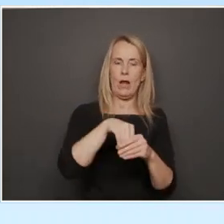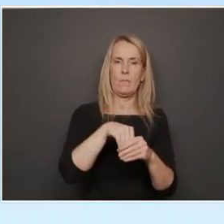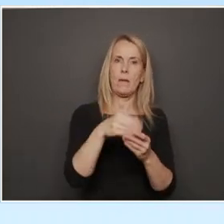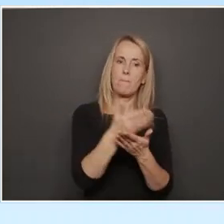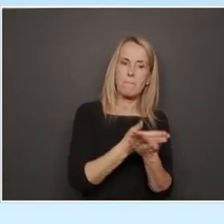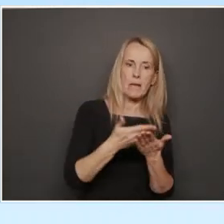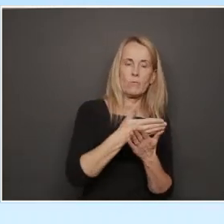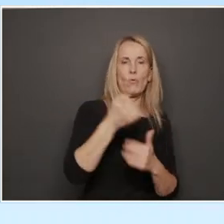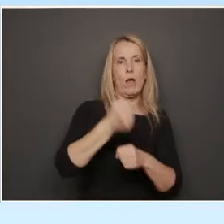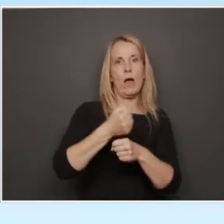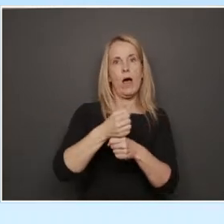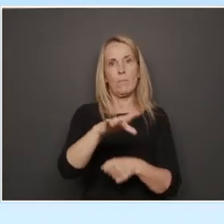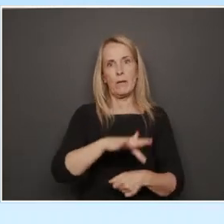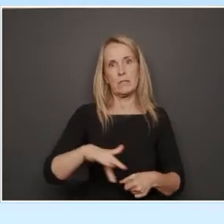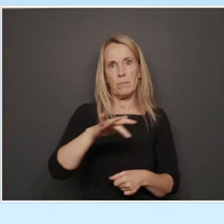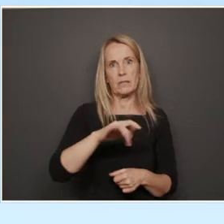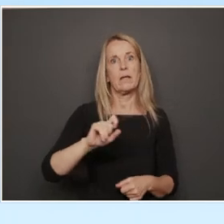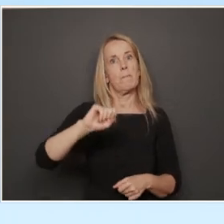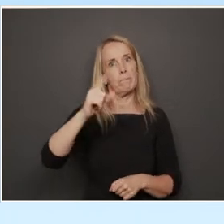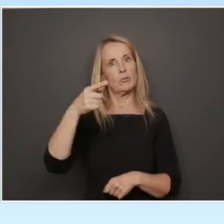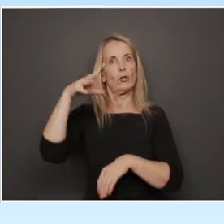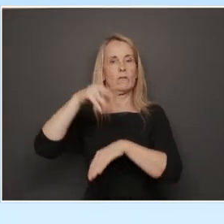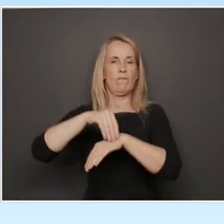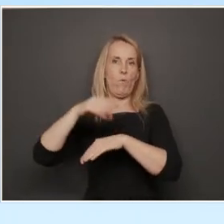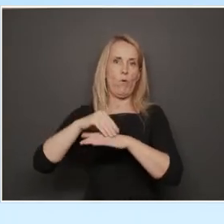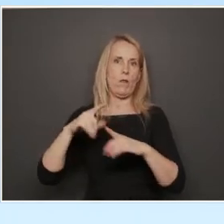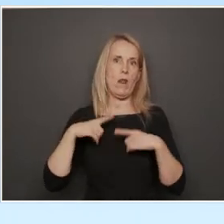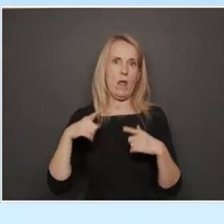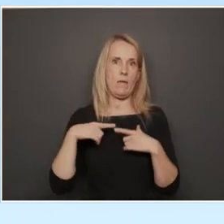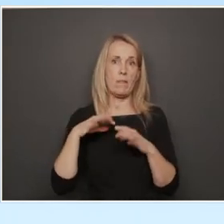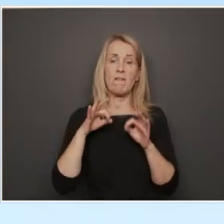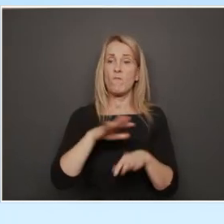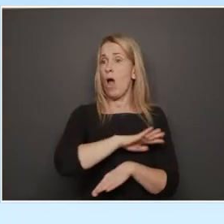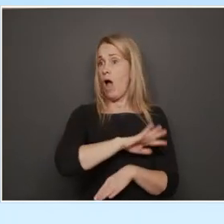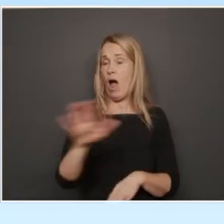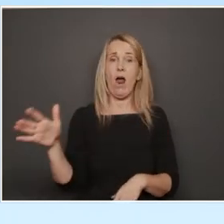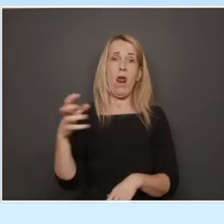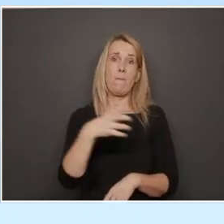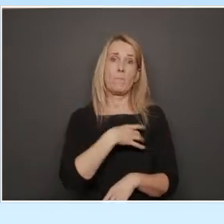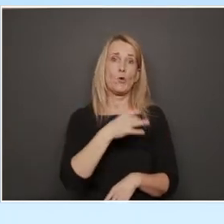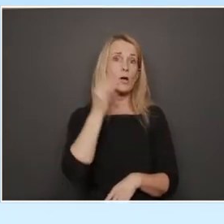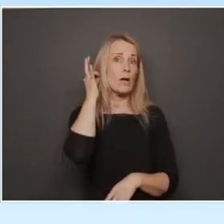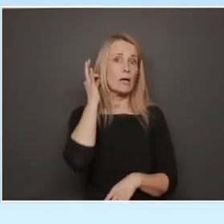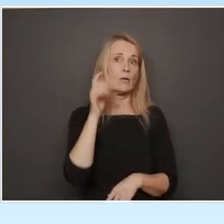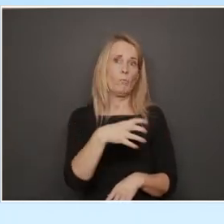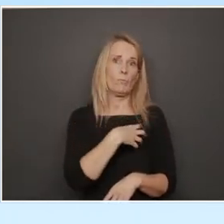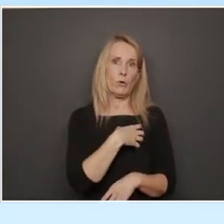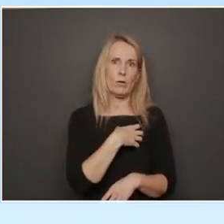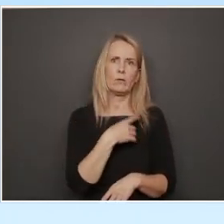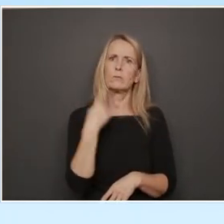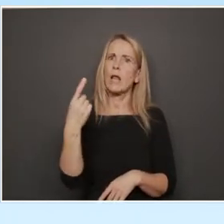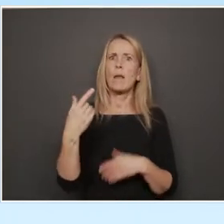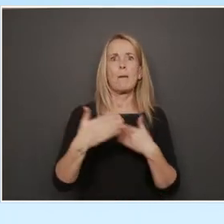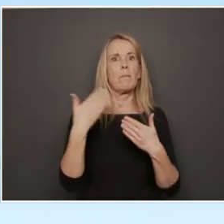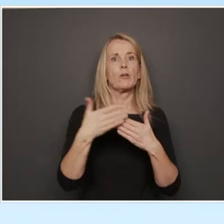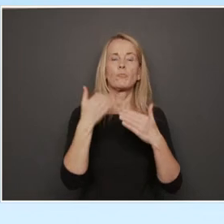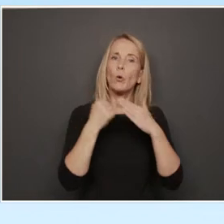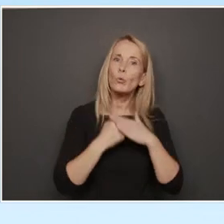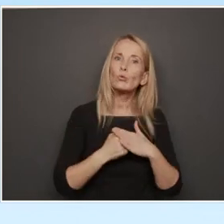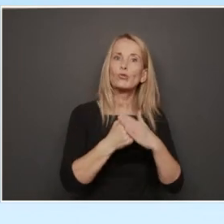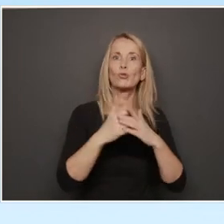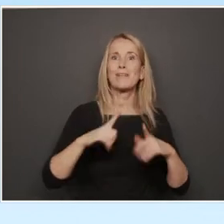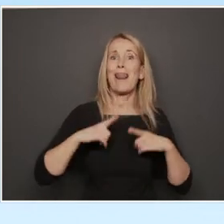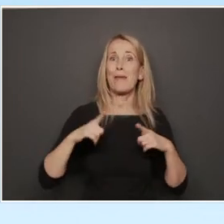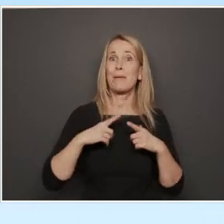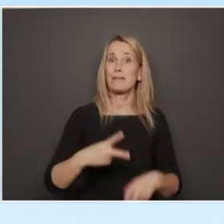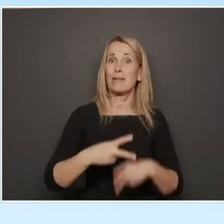und insbesondere bei Wohnen und Leben für alle ihre Bürger und Bürgerinnen. Sie unterstützt zum Beispiel das von der